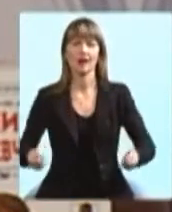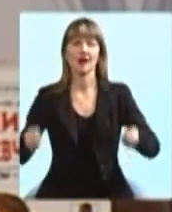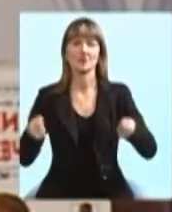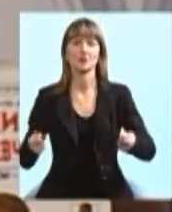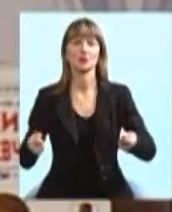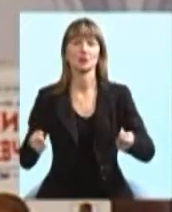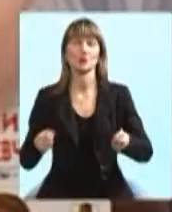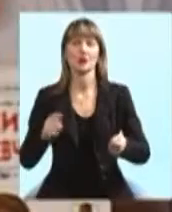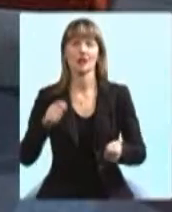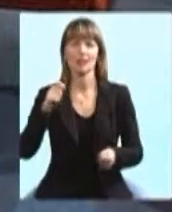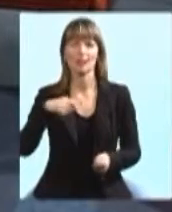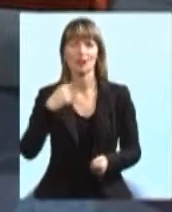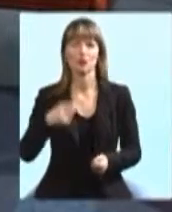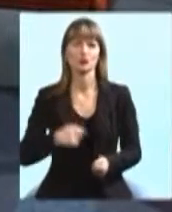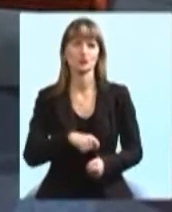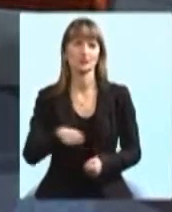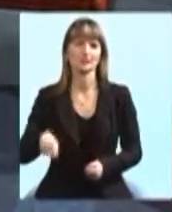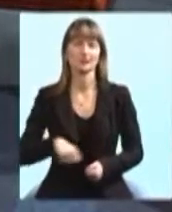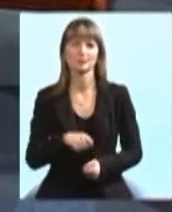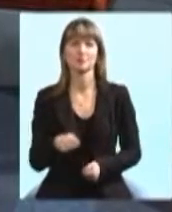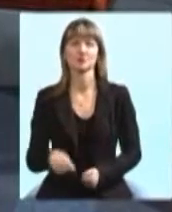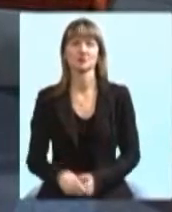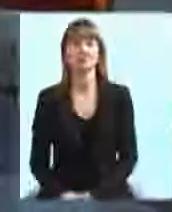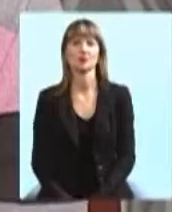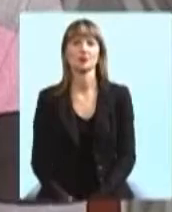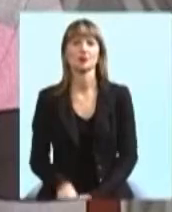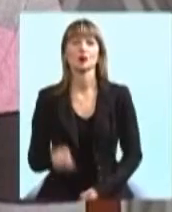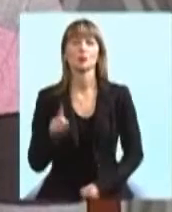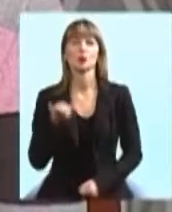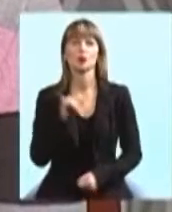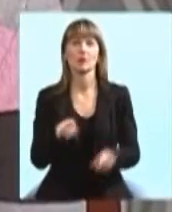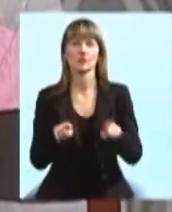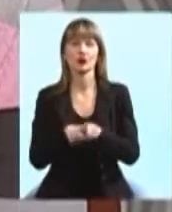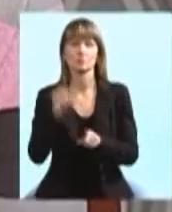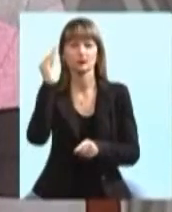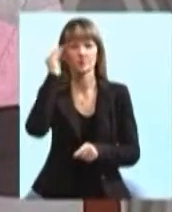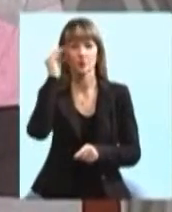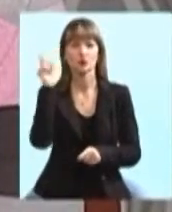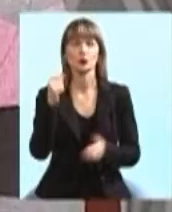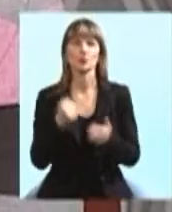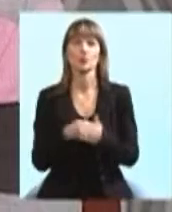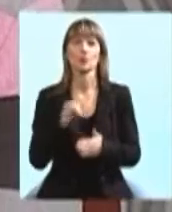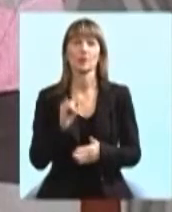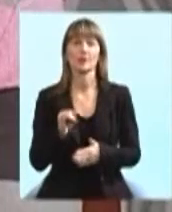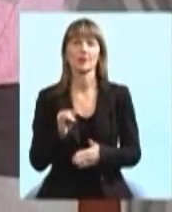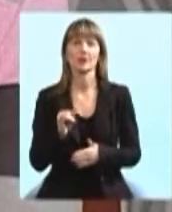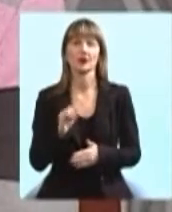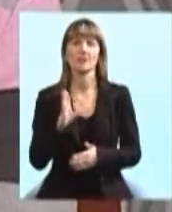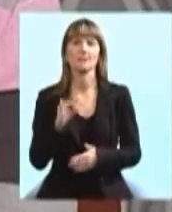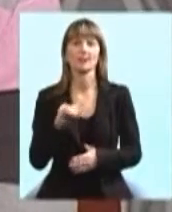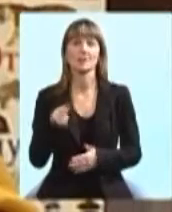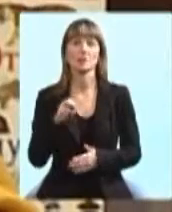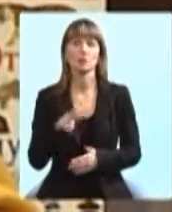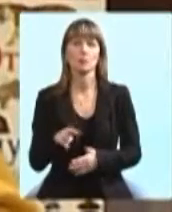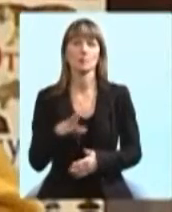так вот ложкой. Зілля мешает, замешивает так. А чому в тебе такі асоціації ще до поганих відьм? Бувають же і добрі